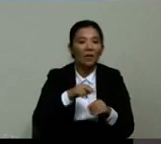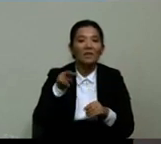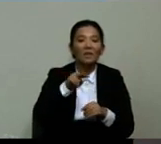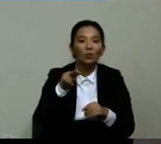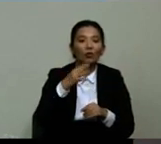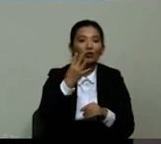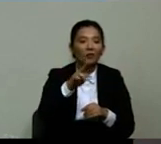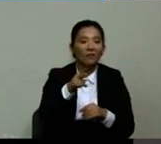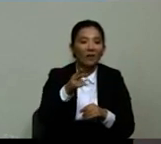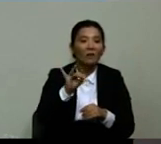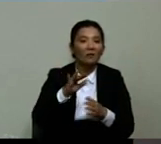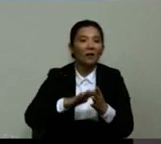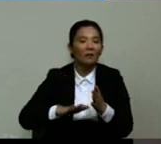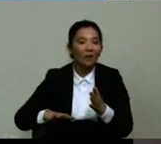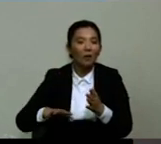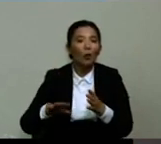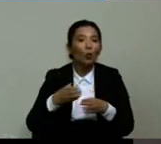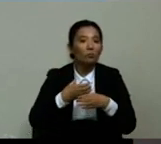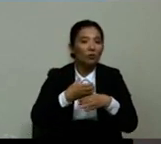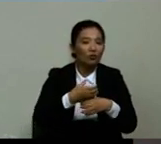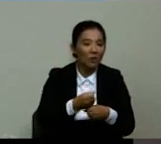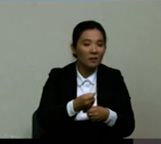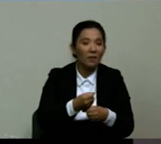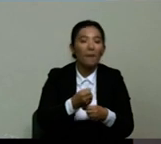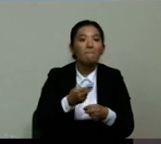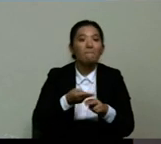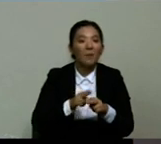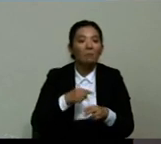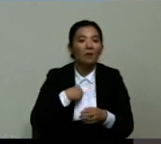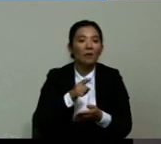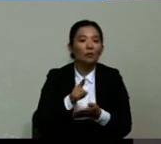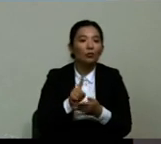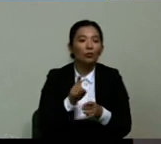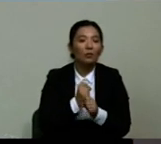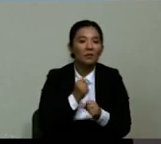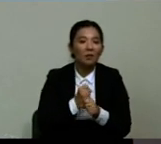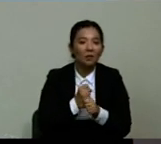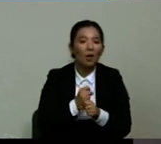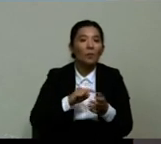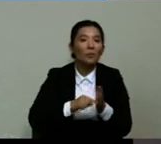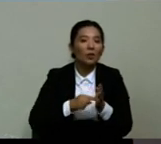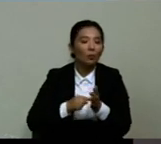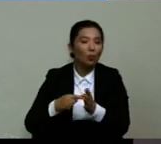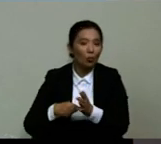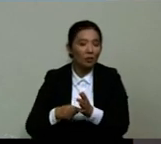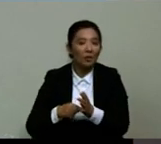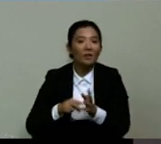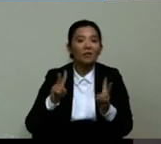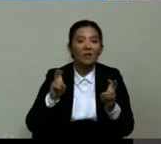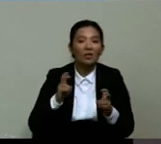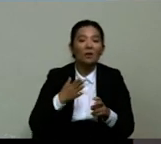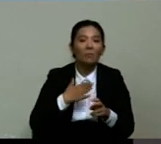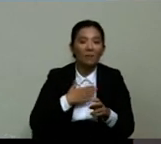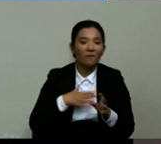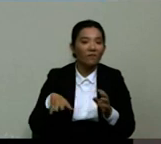4 варианта и так далее. Уменьшаются они. То есть мы должны их что сделать? Перемножить. Значит, мы